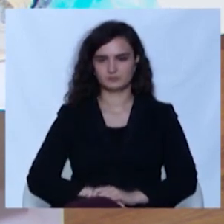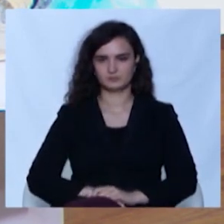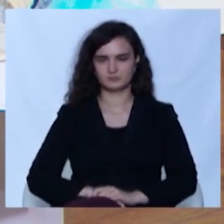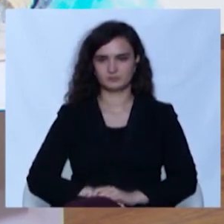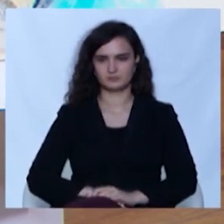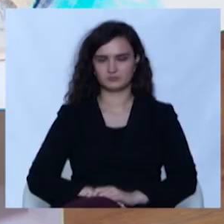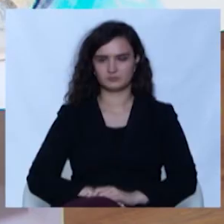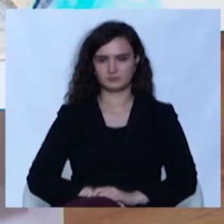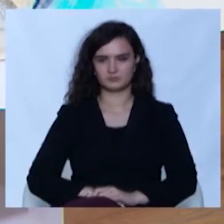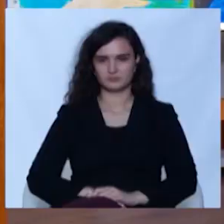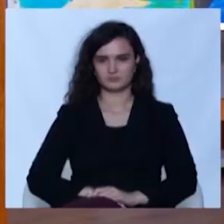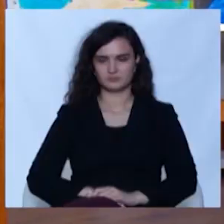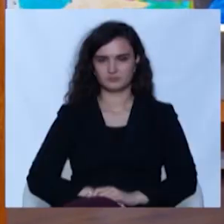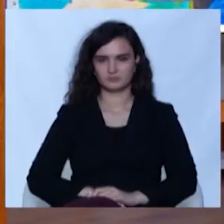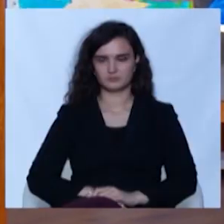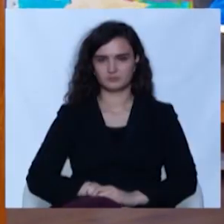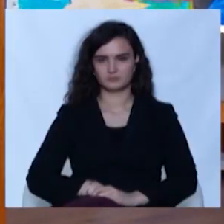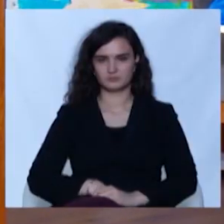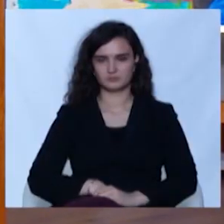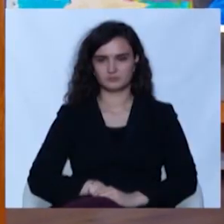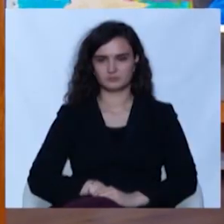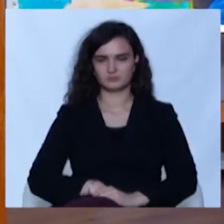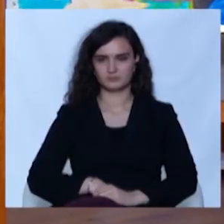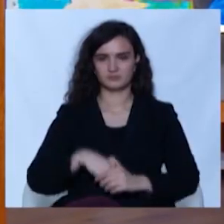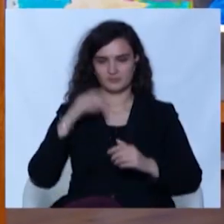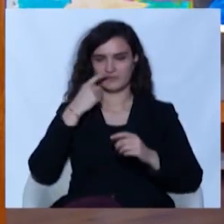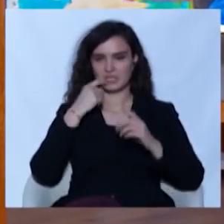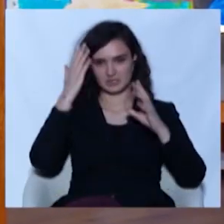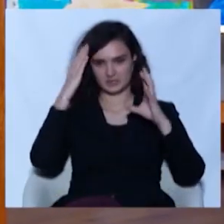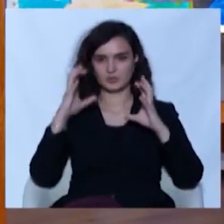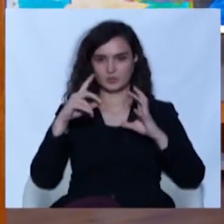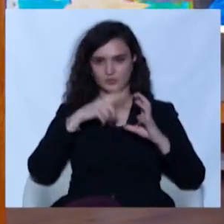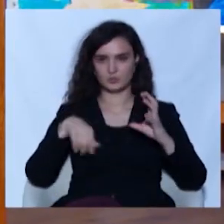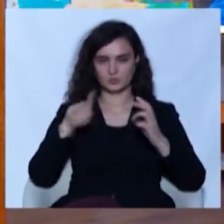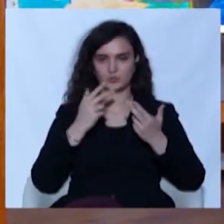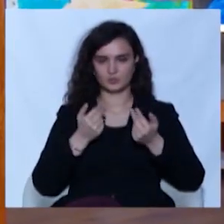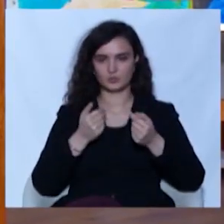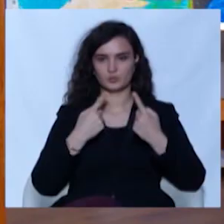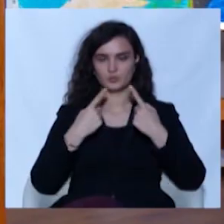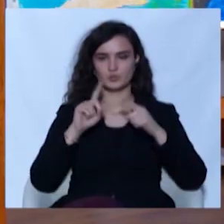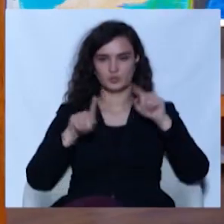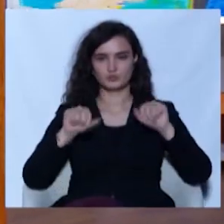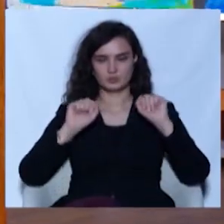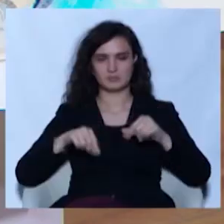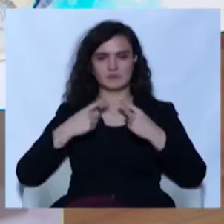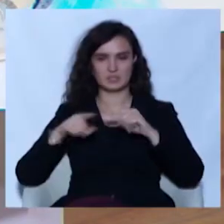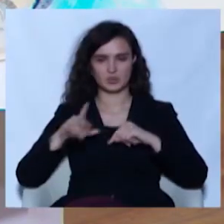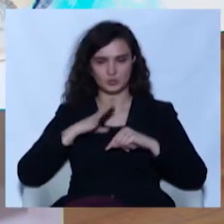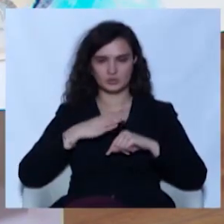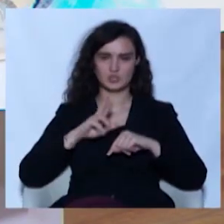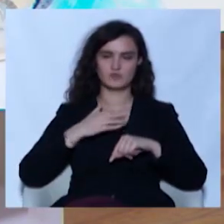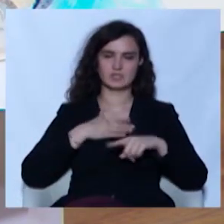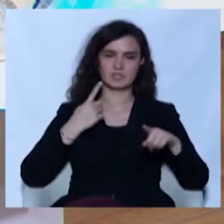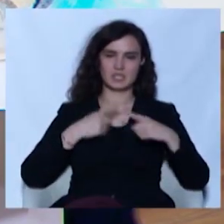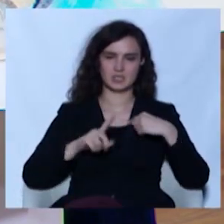Тави с форма, ну классику ротари, гордзхи себури, хорошо, это овали, а маграм, зокшуй, бас ханай рекондес, анчон с ханай